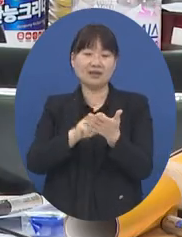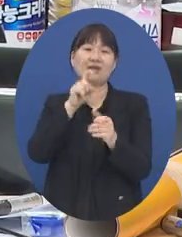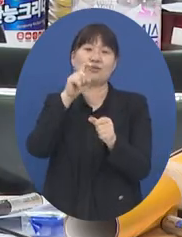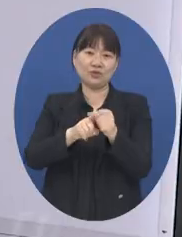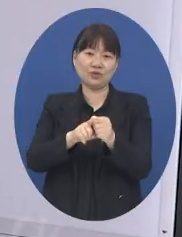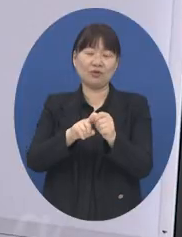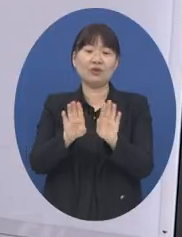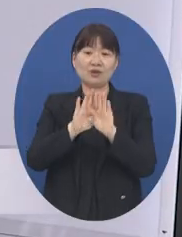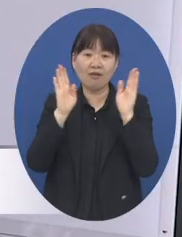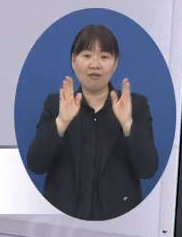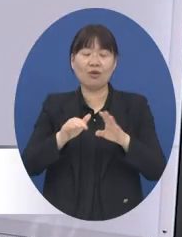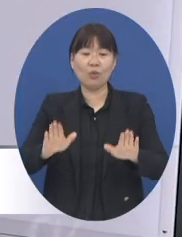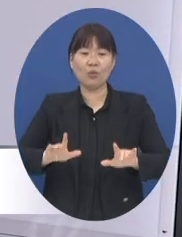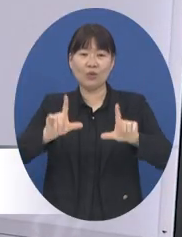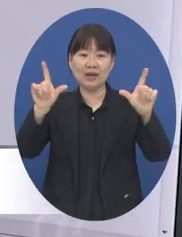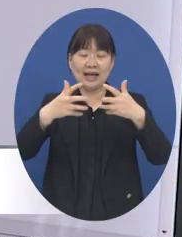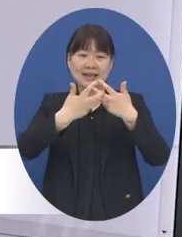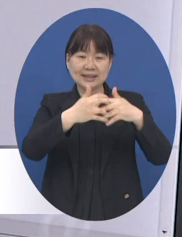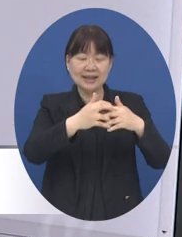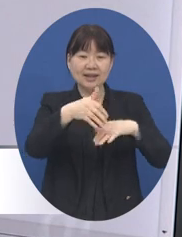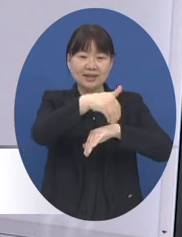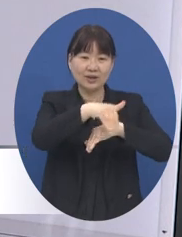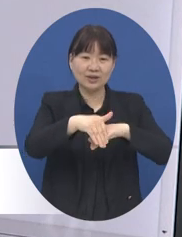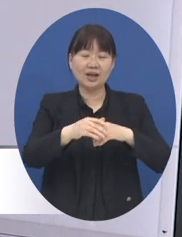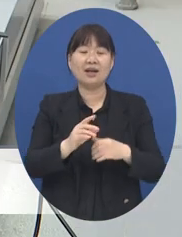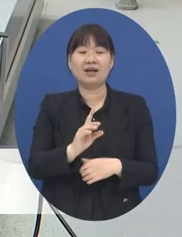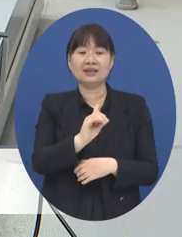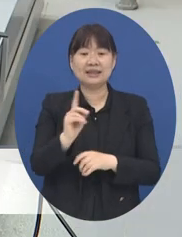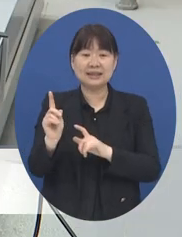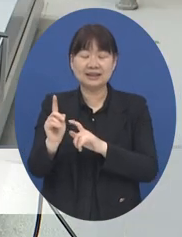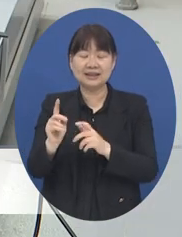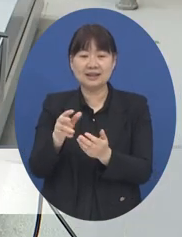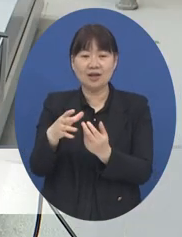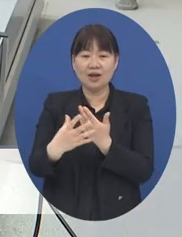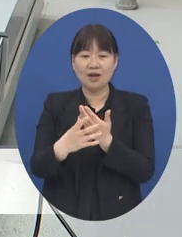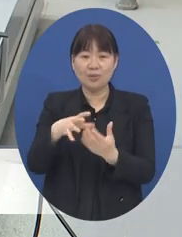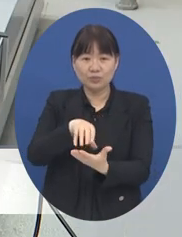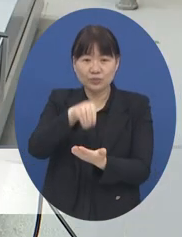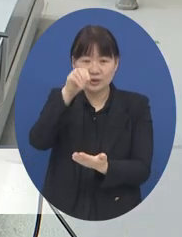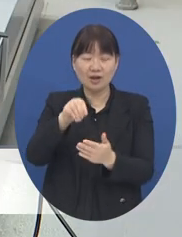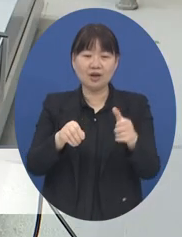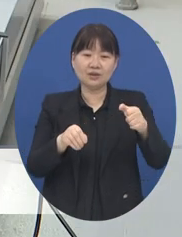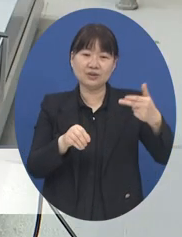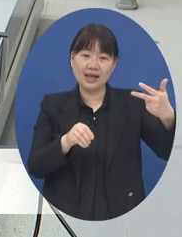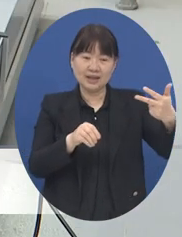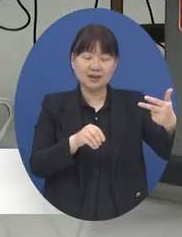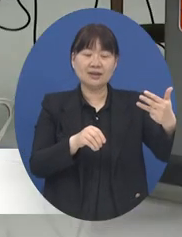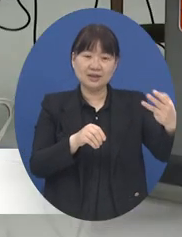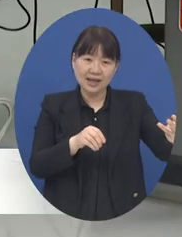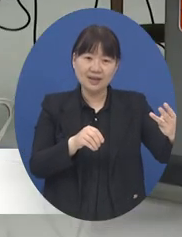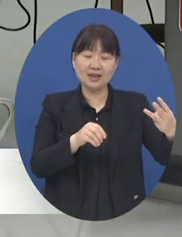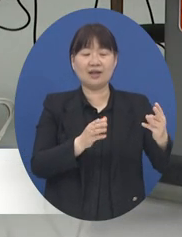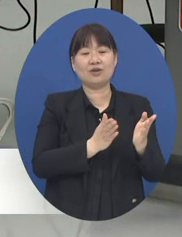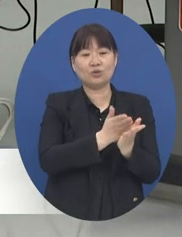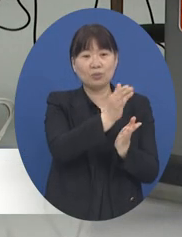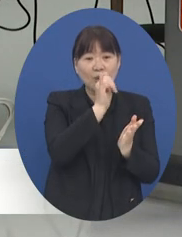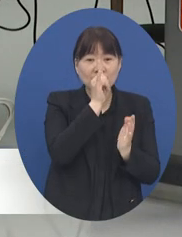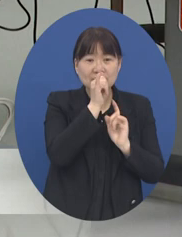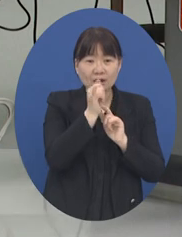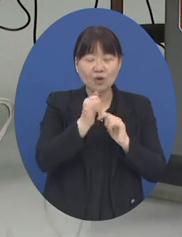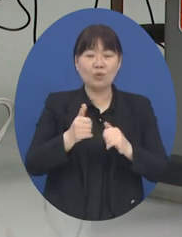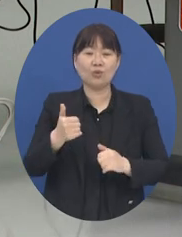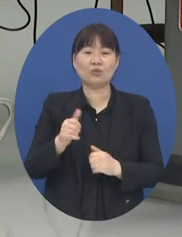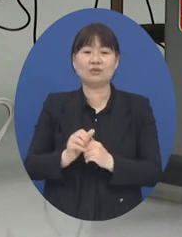대회로 올해는 기계설계 3d 프린팅 등 53개 종목을 두고 500 71명의 선수가 참가해 자웅을